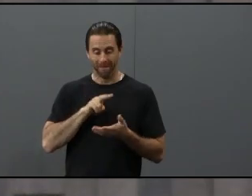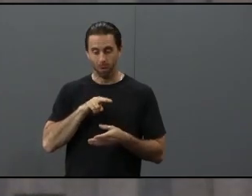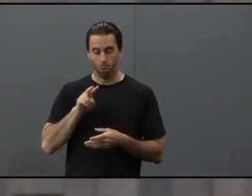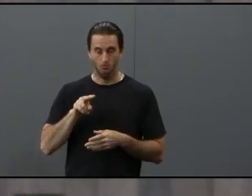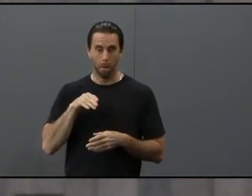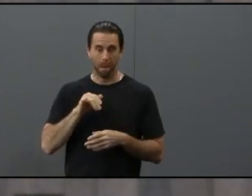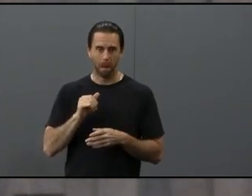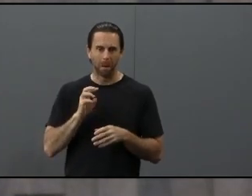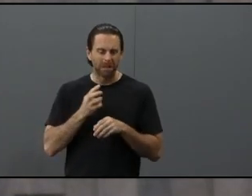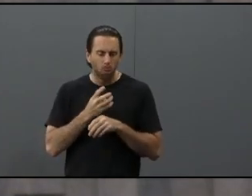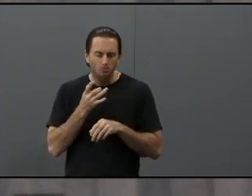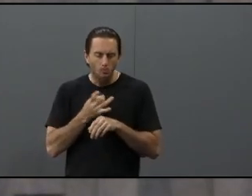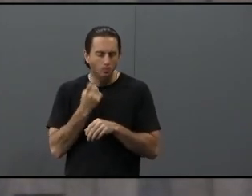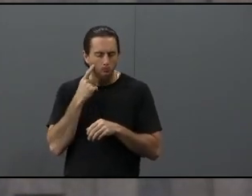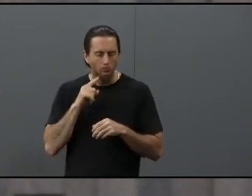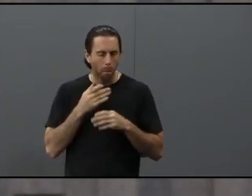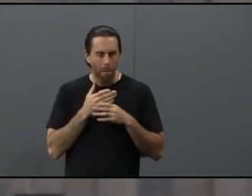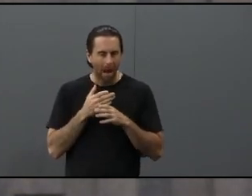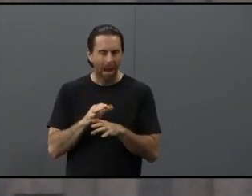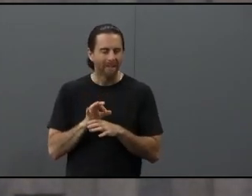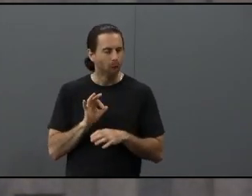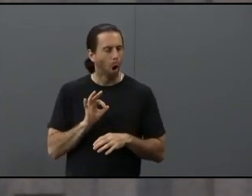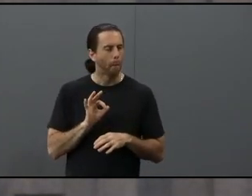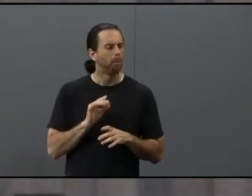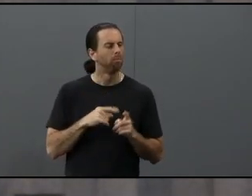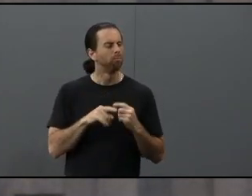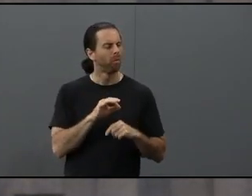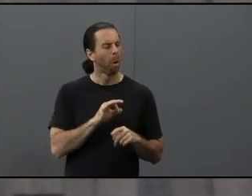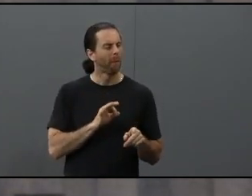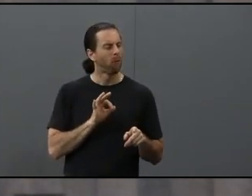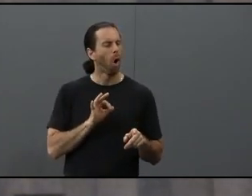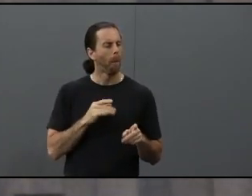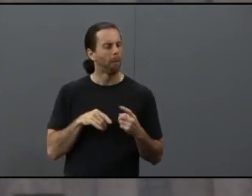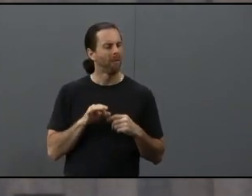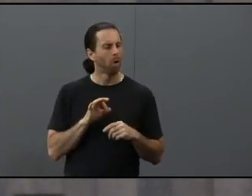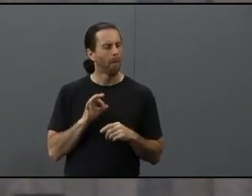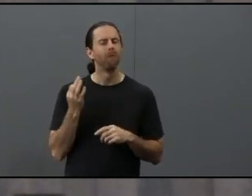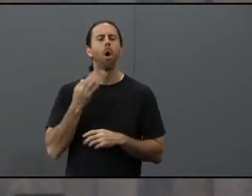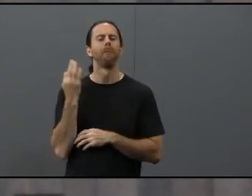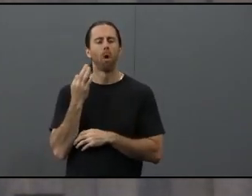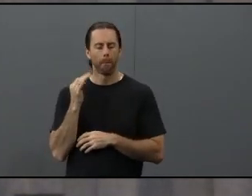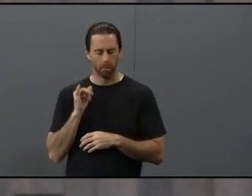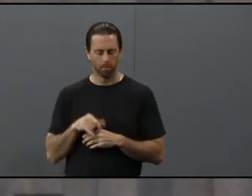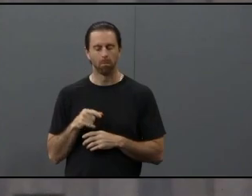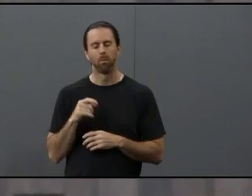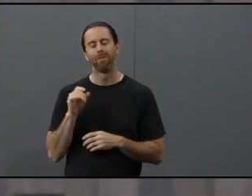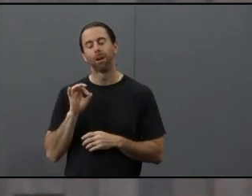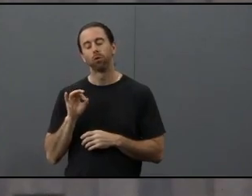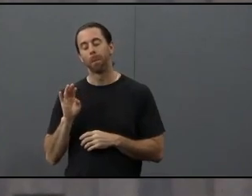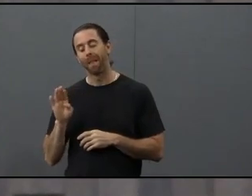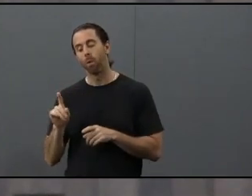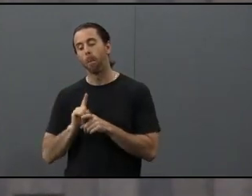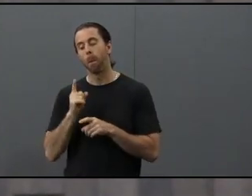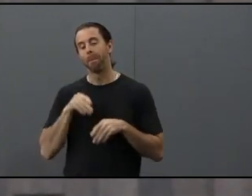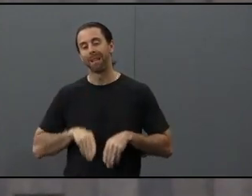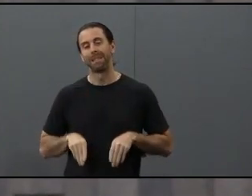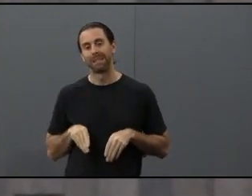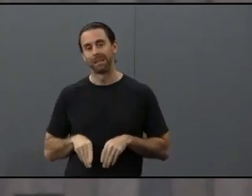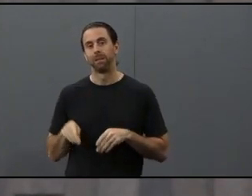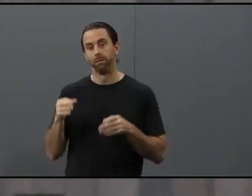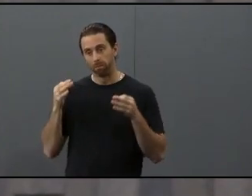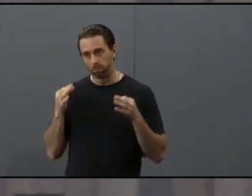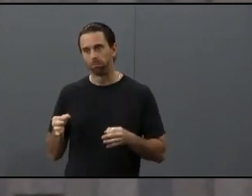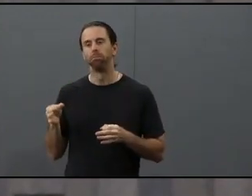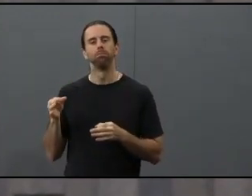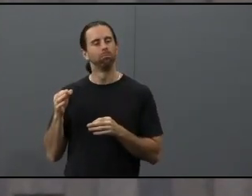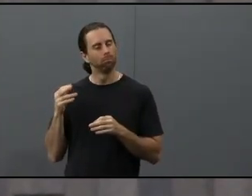6 mois 8 mois là préparé le forum en mai 2022 le 30 mai 2022 François banardel et le Premier ministre se sont officiellement